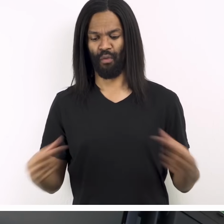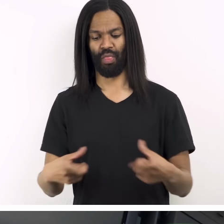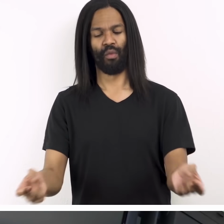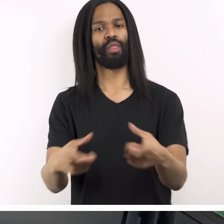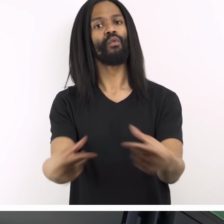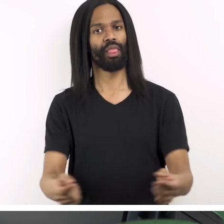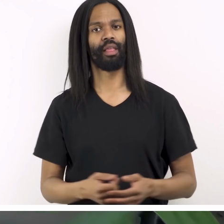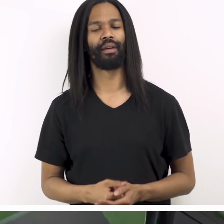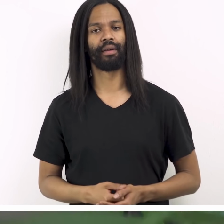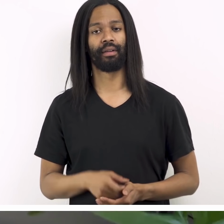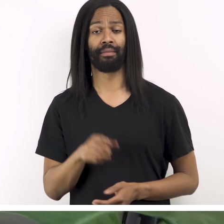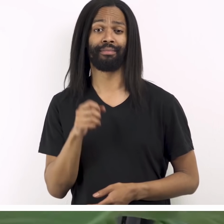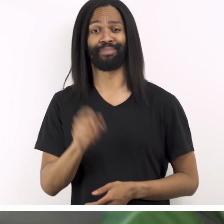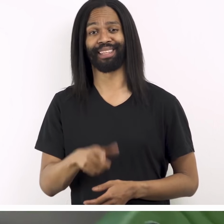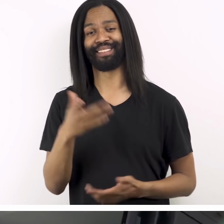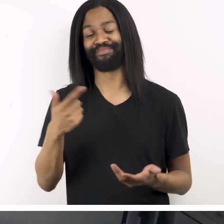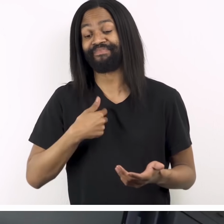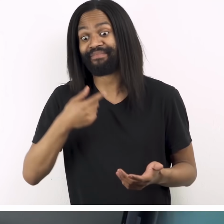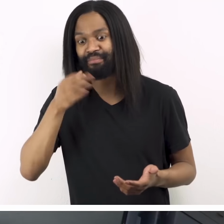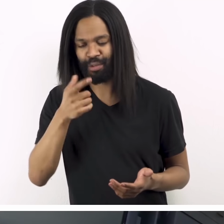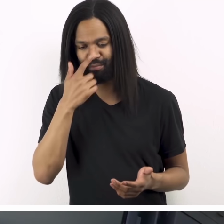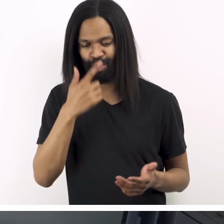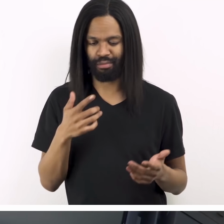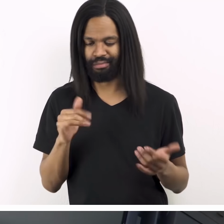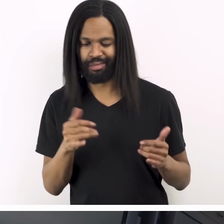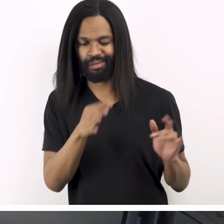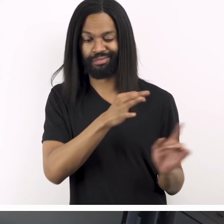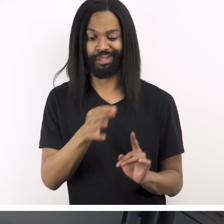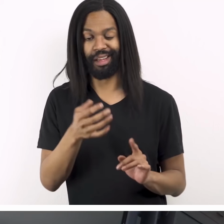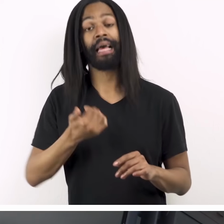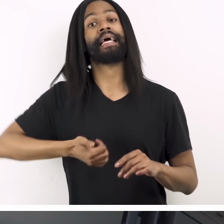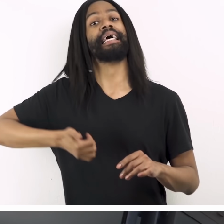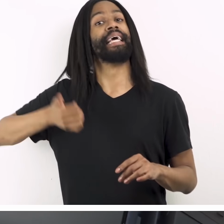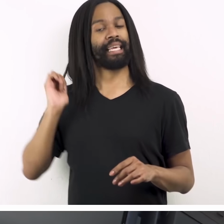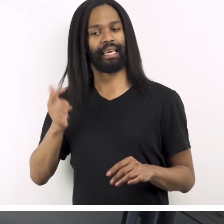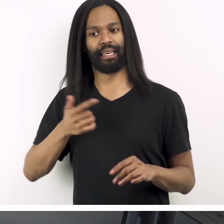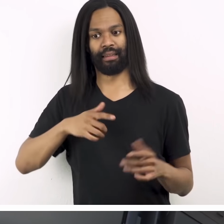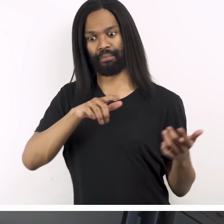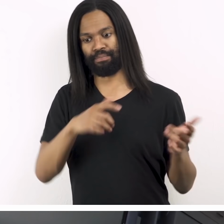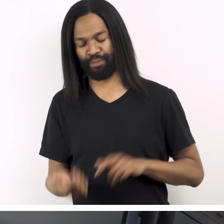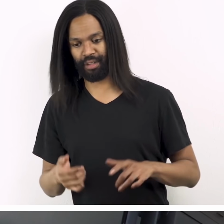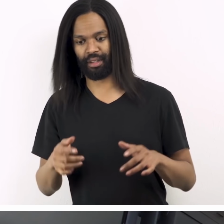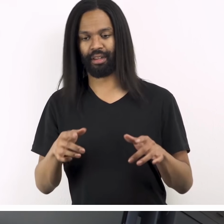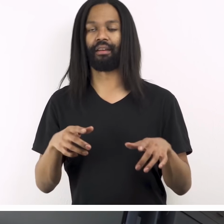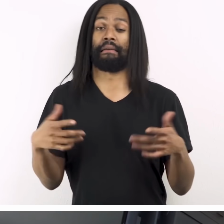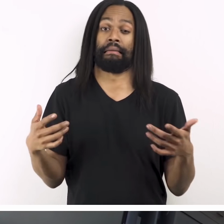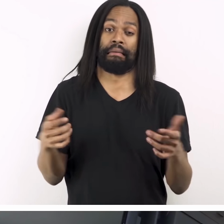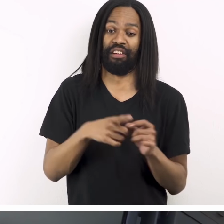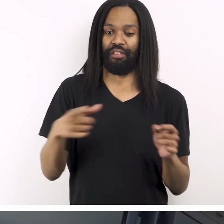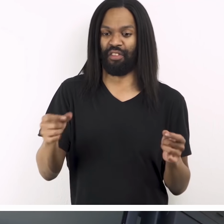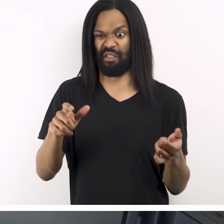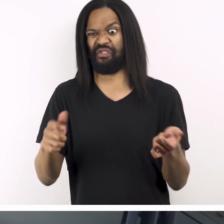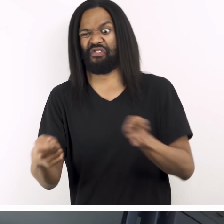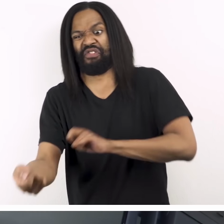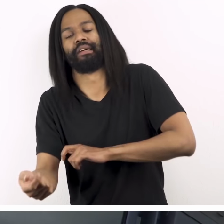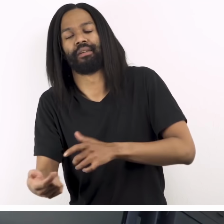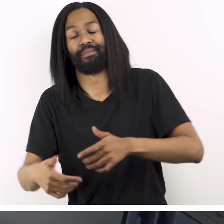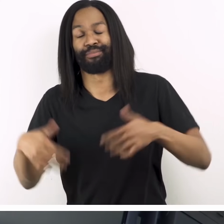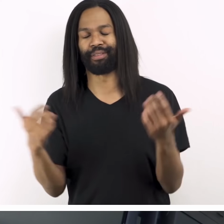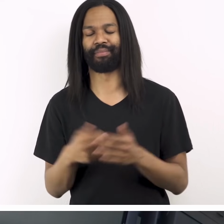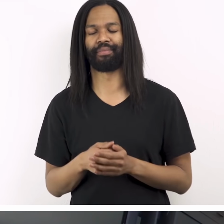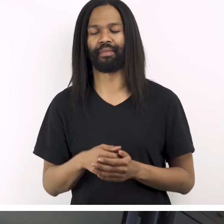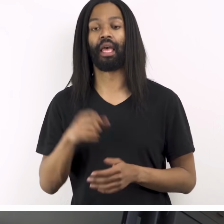regardez, c'est un vieux, hein, mais c'est un bébé, c'est une bouture que je m'étais amusée à faire. Il est tombé hier, ça lui a défoncé la feuille, mais tant pis. En